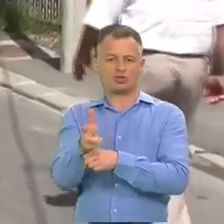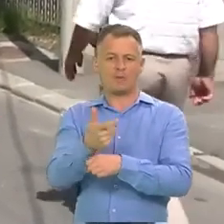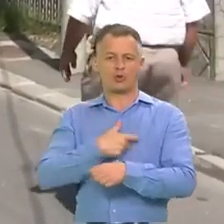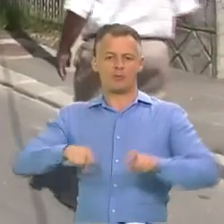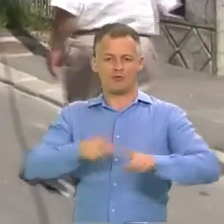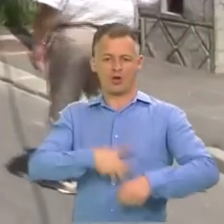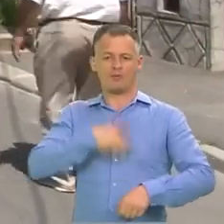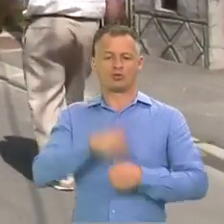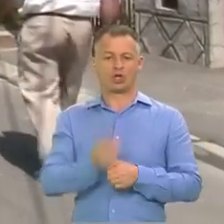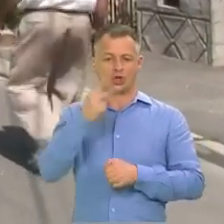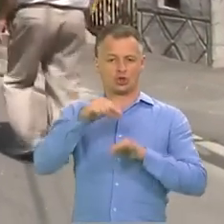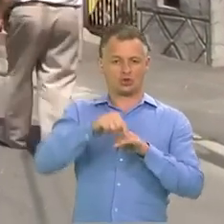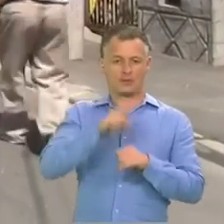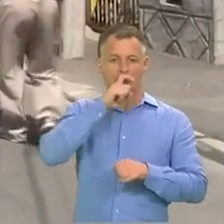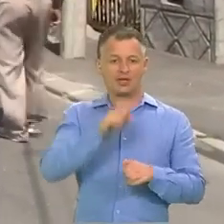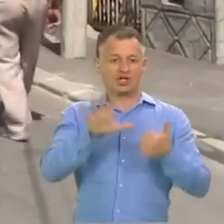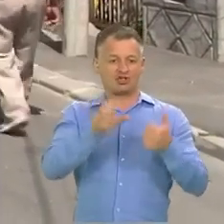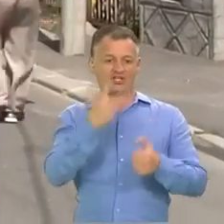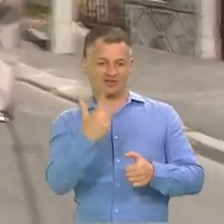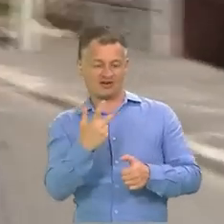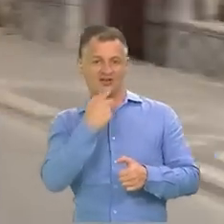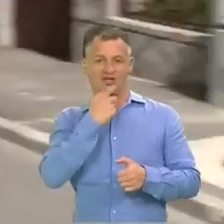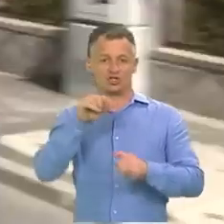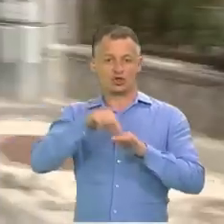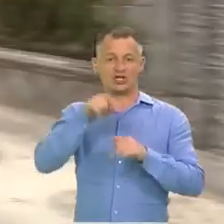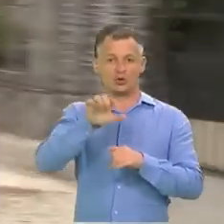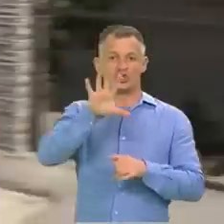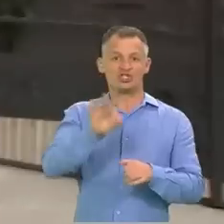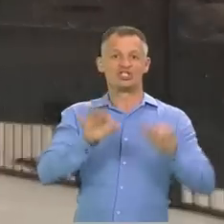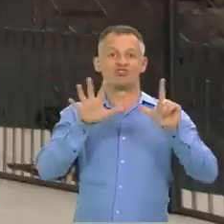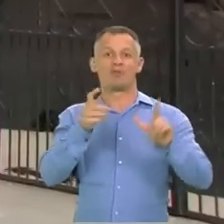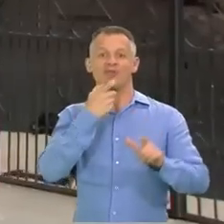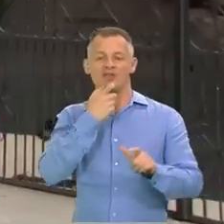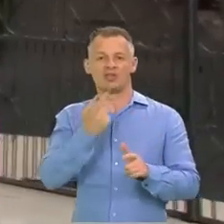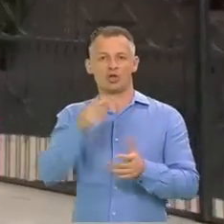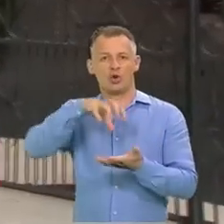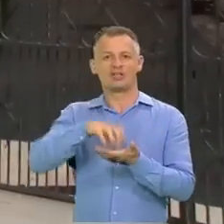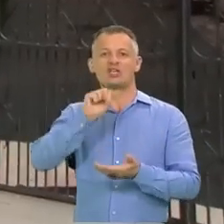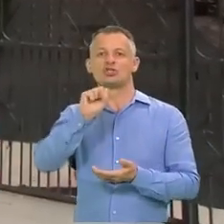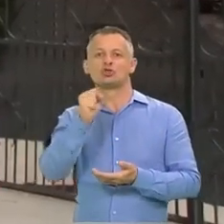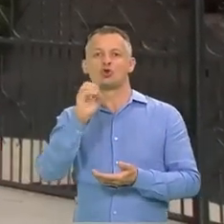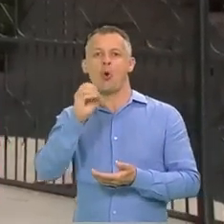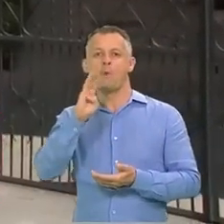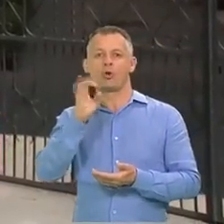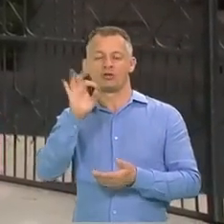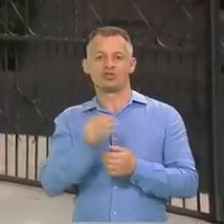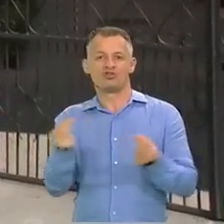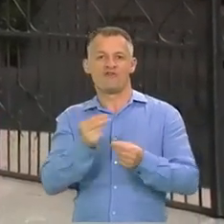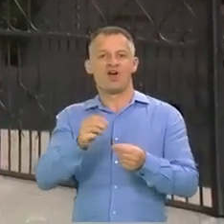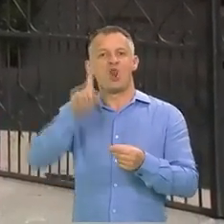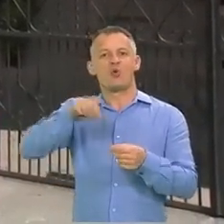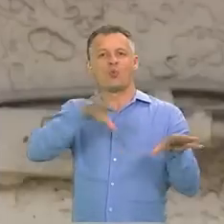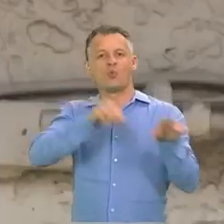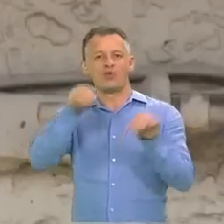Cei doi soți, un bărbat de 63 de ani și soția sa în vârstă de 57, erau din localitatea Sopot, dar de câteva luni se mutaseră în